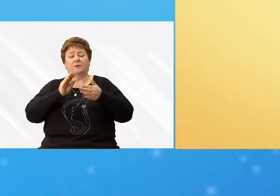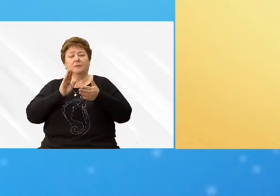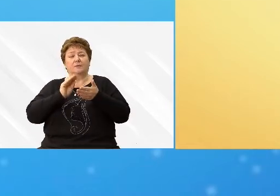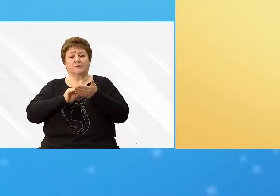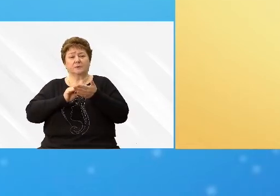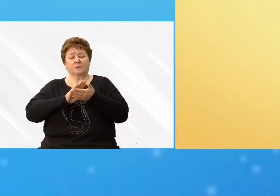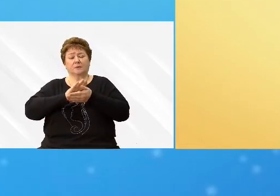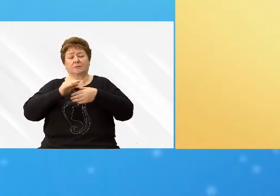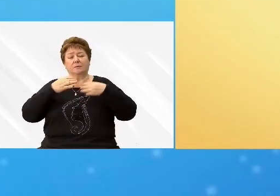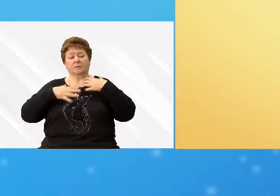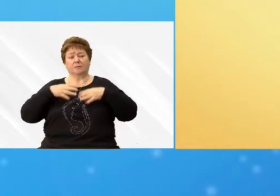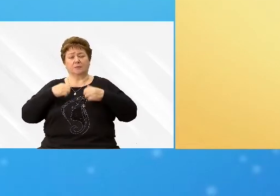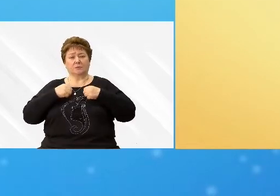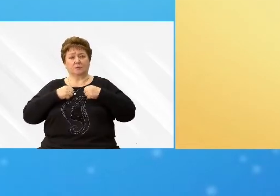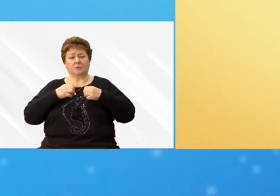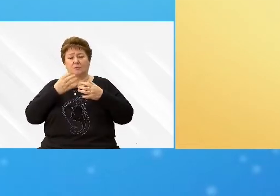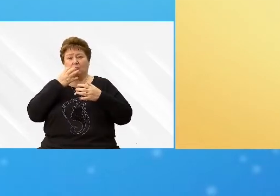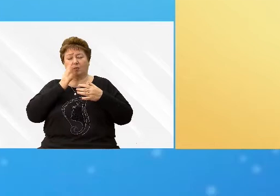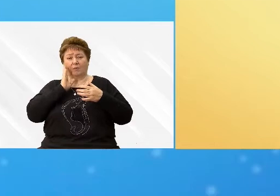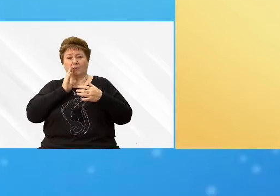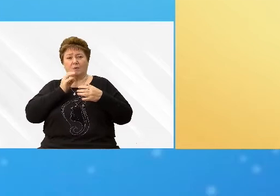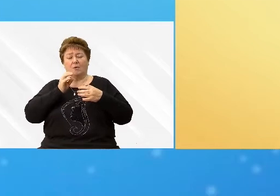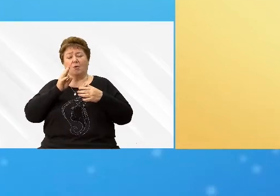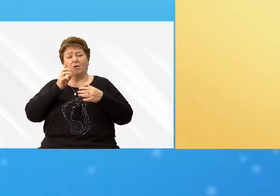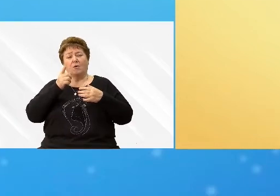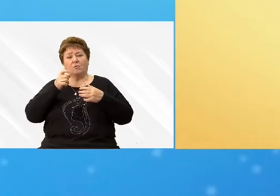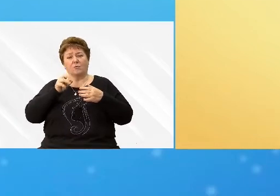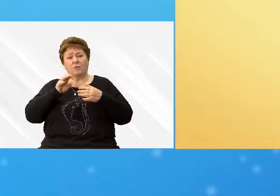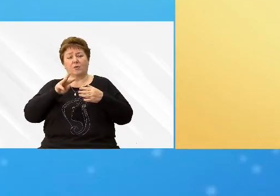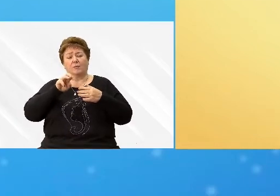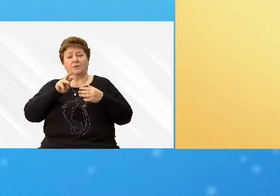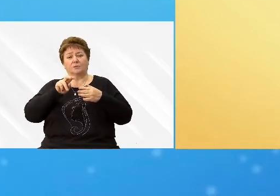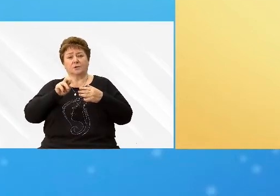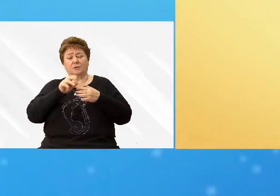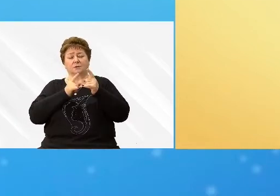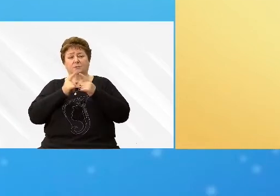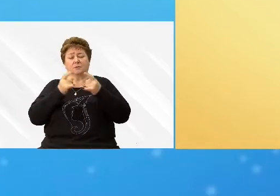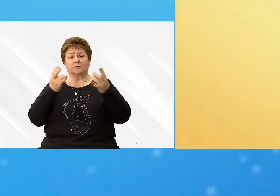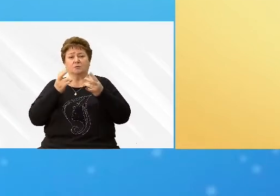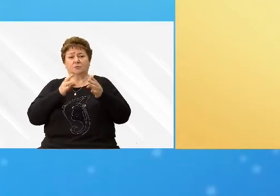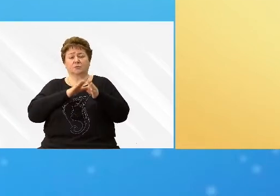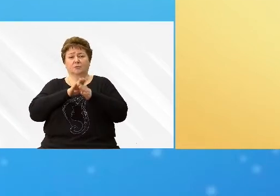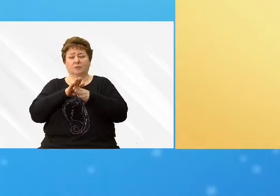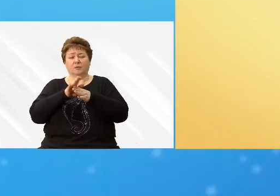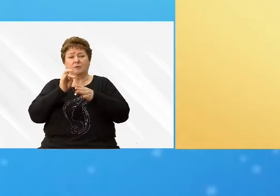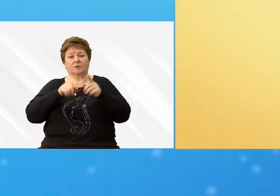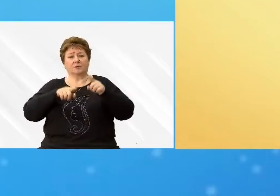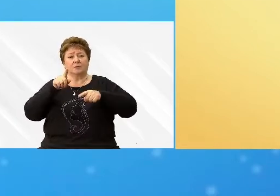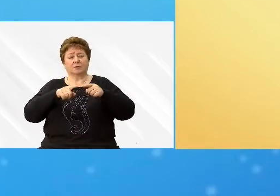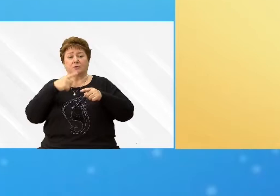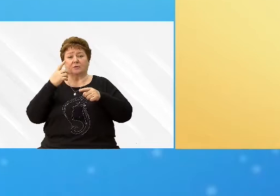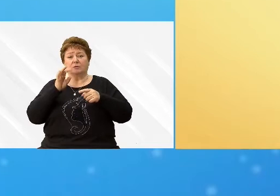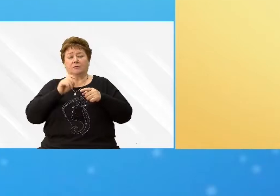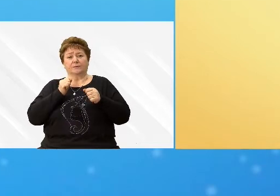тела теплой водой губкой или мочалкой с мылом нужно проводить не реже одного раза